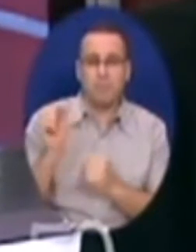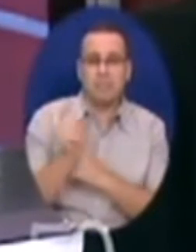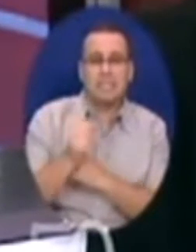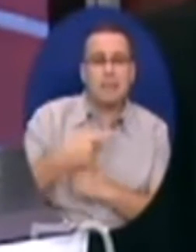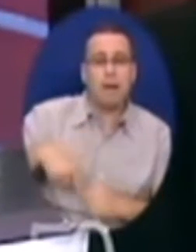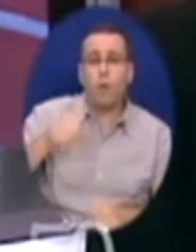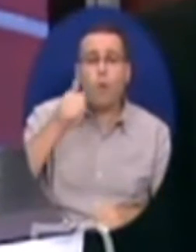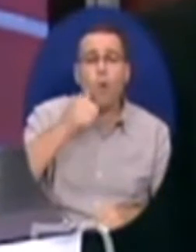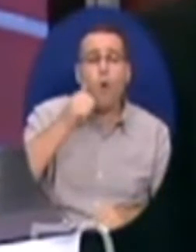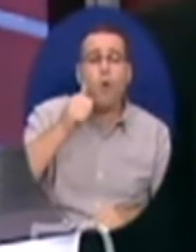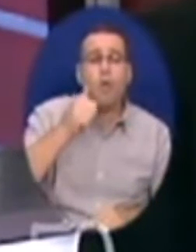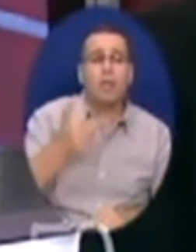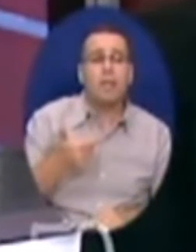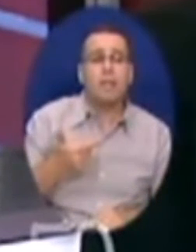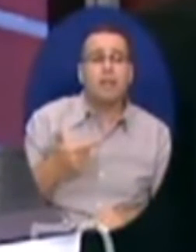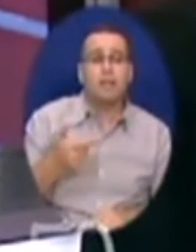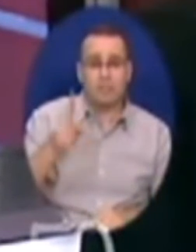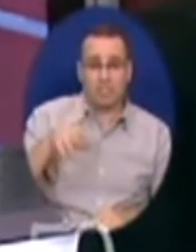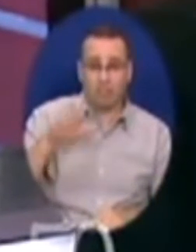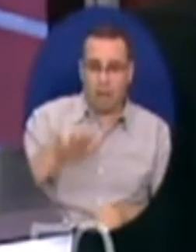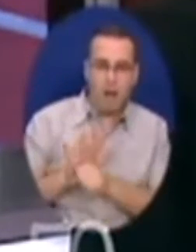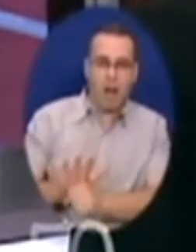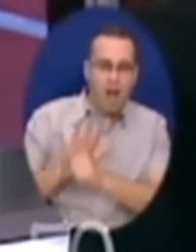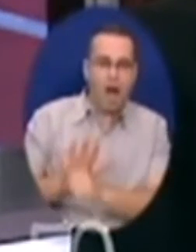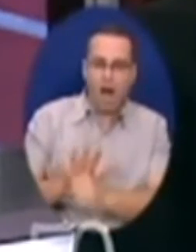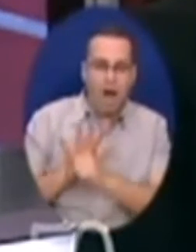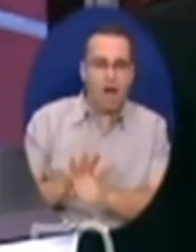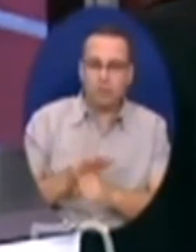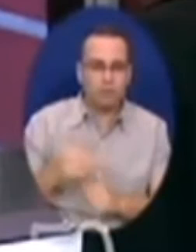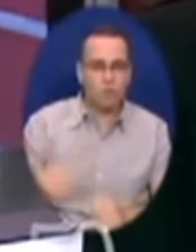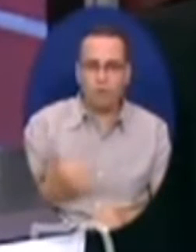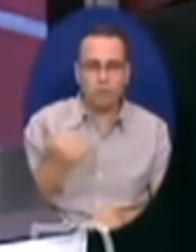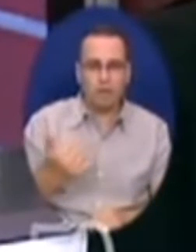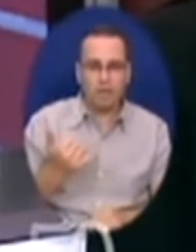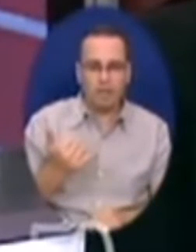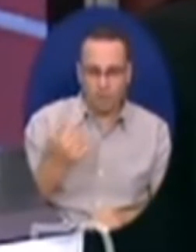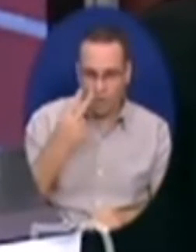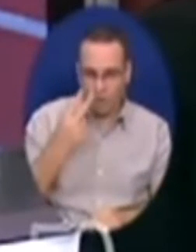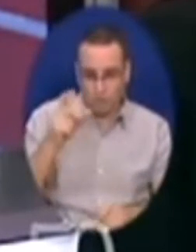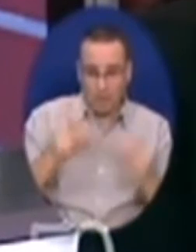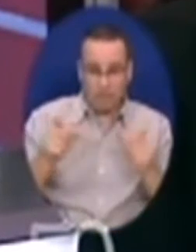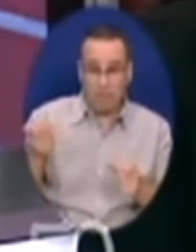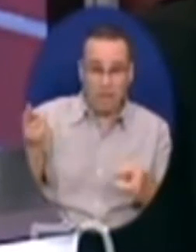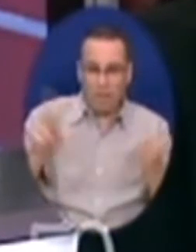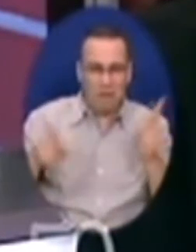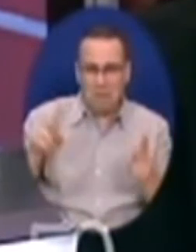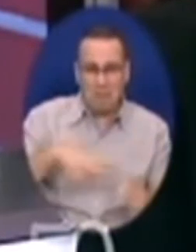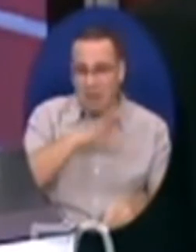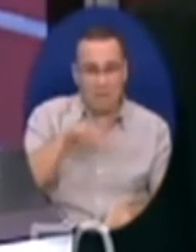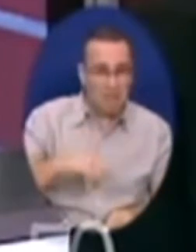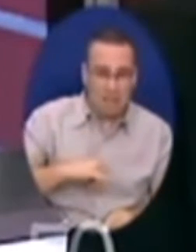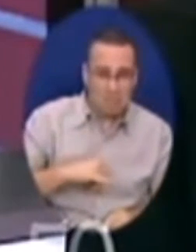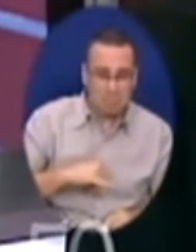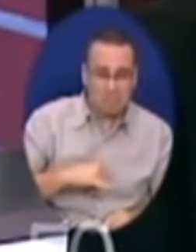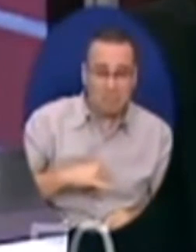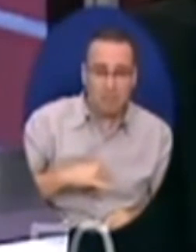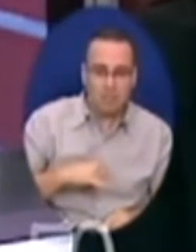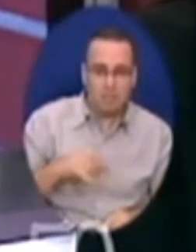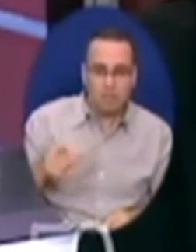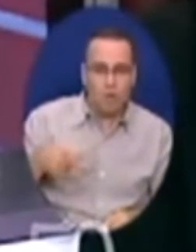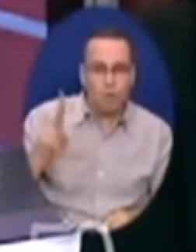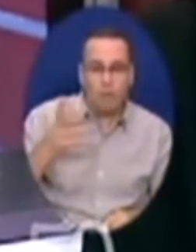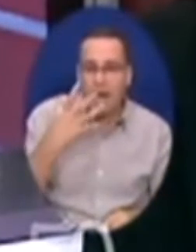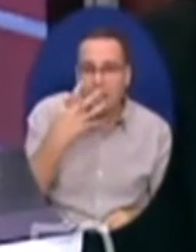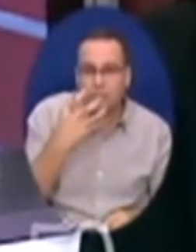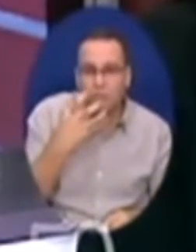מזלזלים בנו כל יום, ויש לחץ תמיד, וכשאתה רואה שאנשים נהרגים ולאף אחד לא אכפת, זה עוד יותר